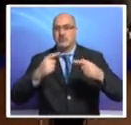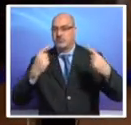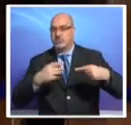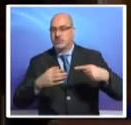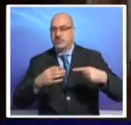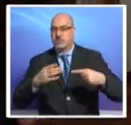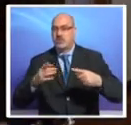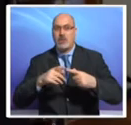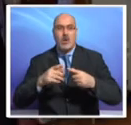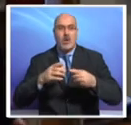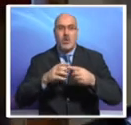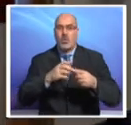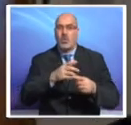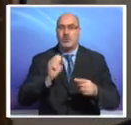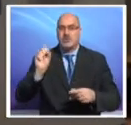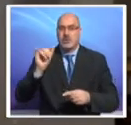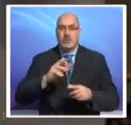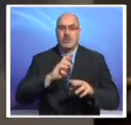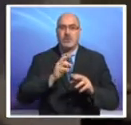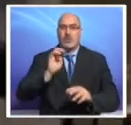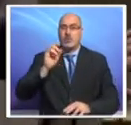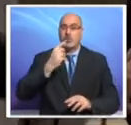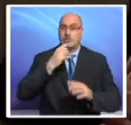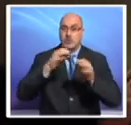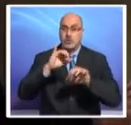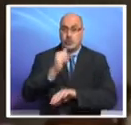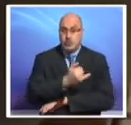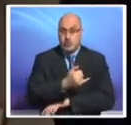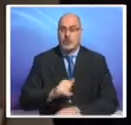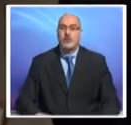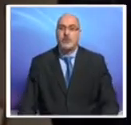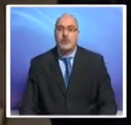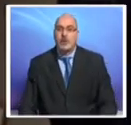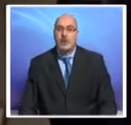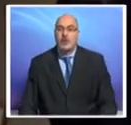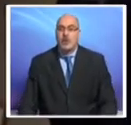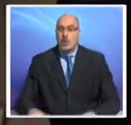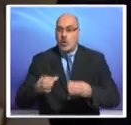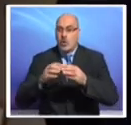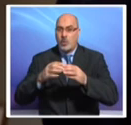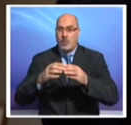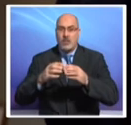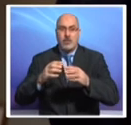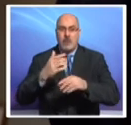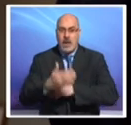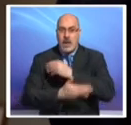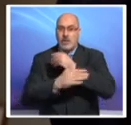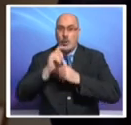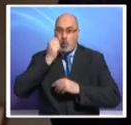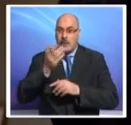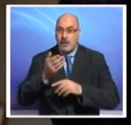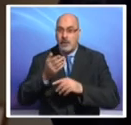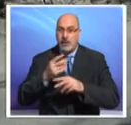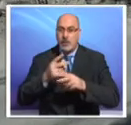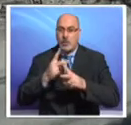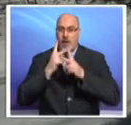الأطراف المتناحرة في الغوطة الشرقية منذ عشرة أيام. هذا فيما تحاول قافلة إنسانية ولوج